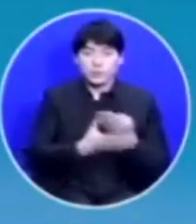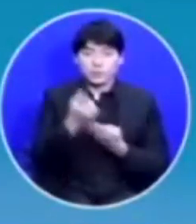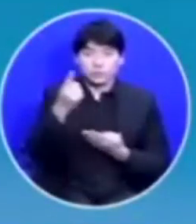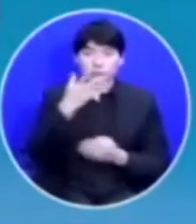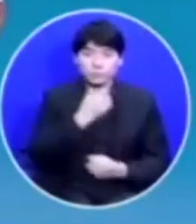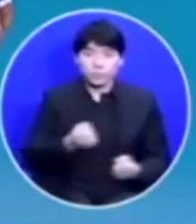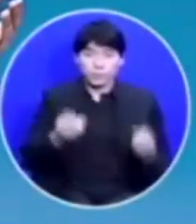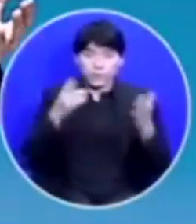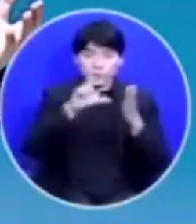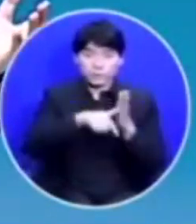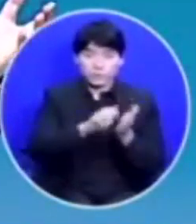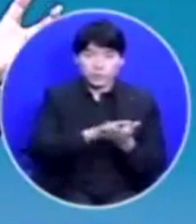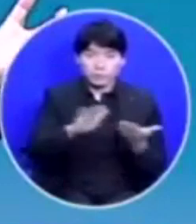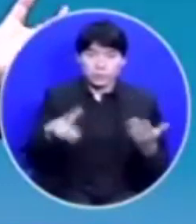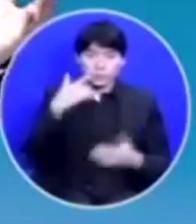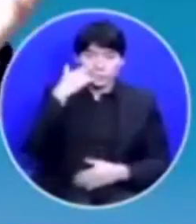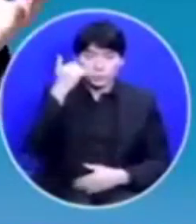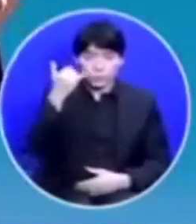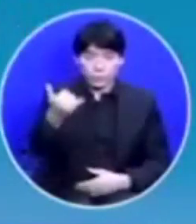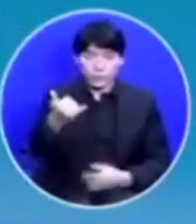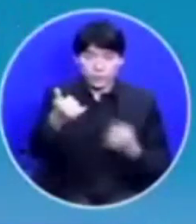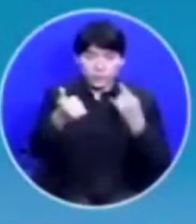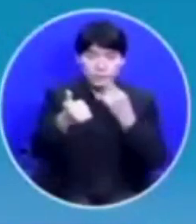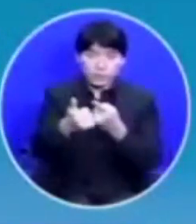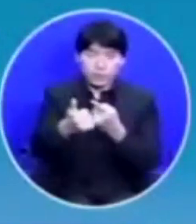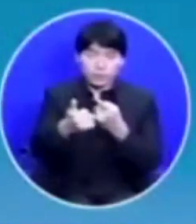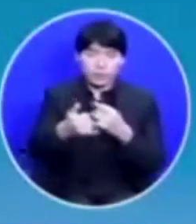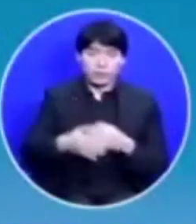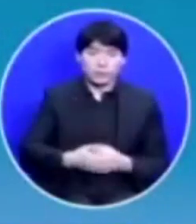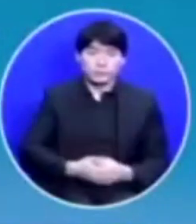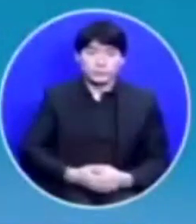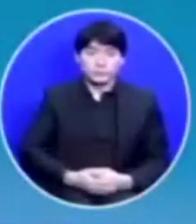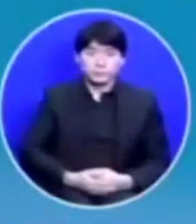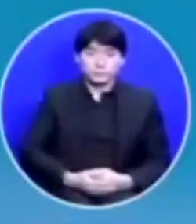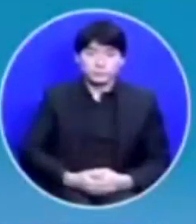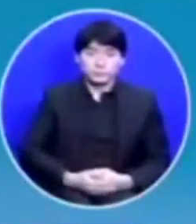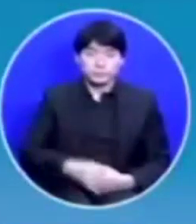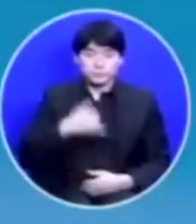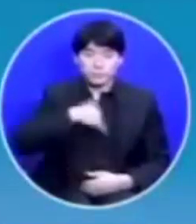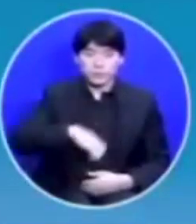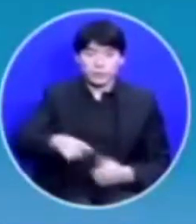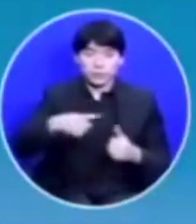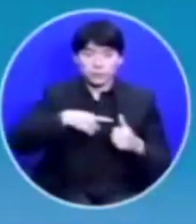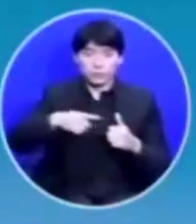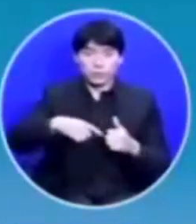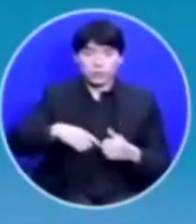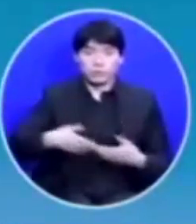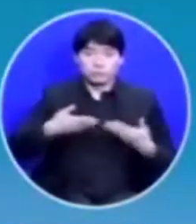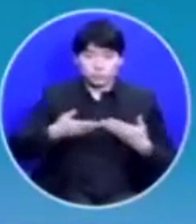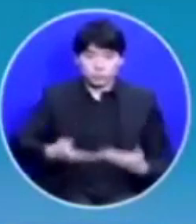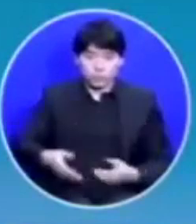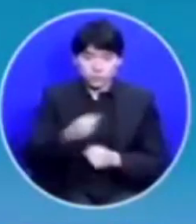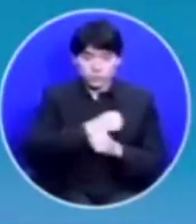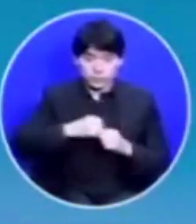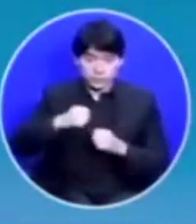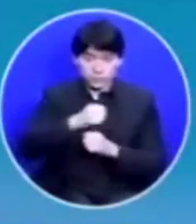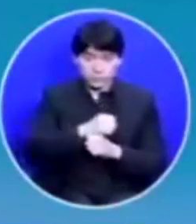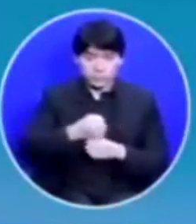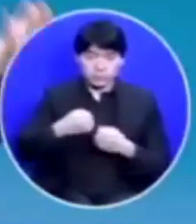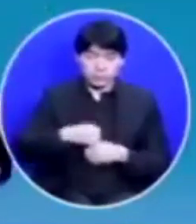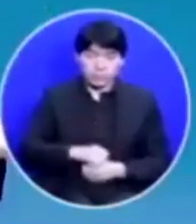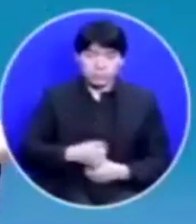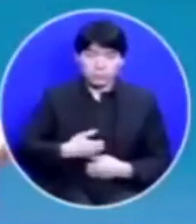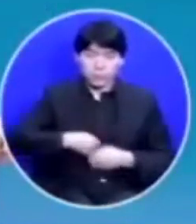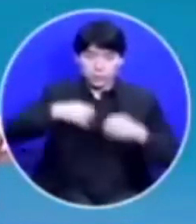오늘 부모님들에게 있어서 자녀를 기르는 부모님들에게 있어서 자녀교육에 무거운 짐을 벗어